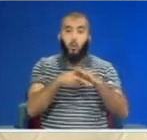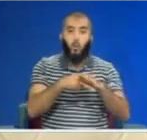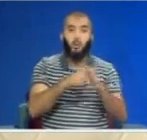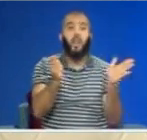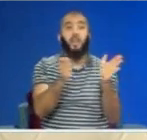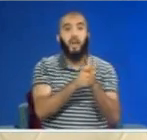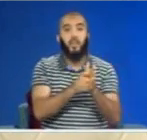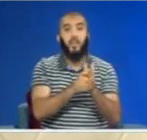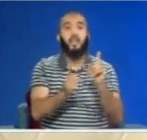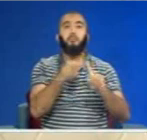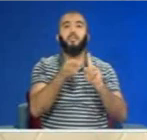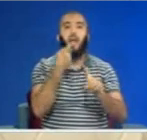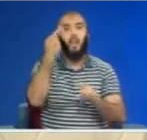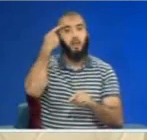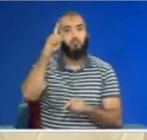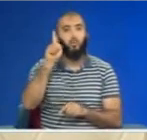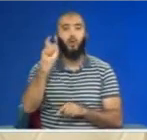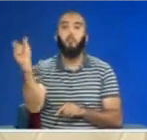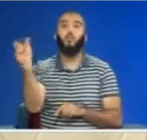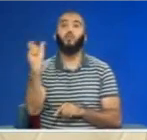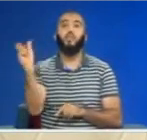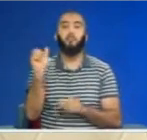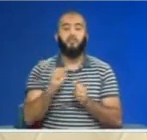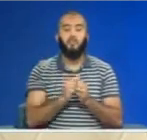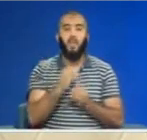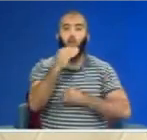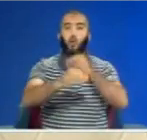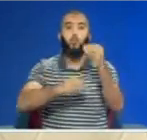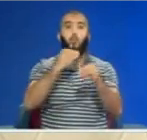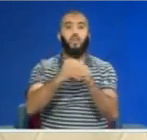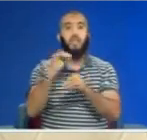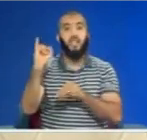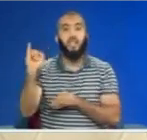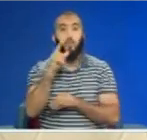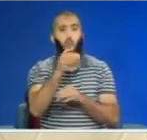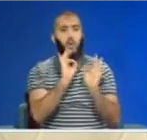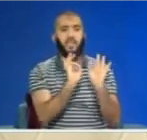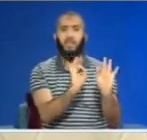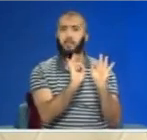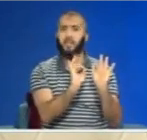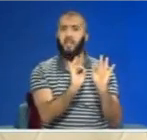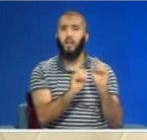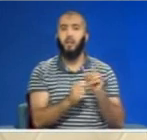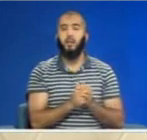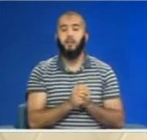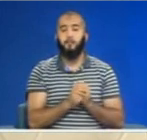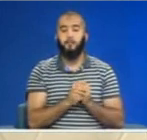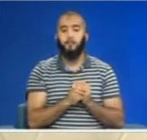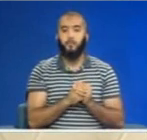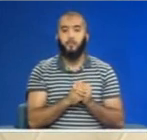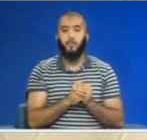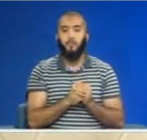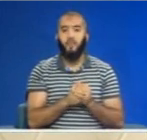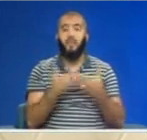للأمة، تكوين للسيادة تاع الأمة، وهو أدق من التقويم الشمسي. يعني